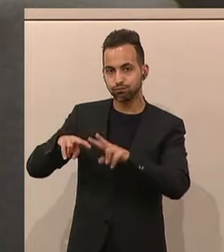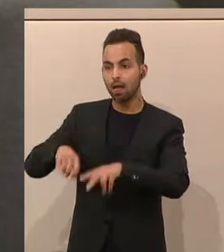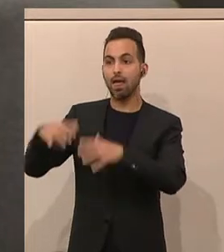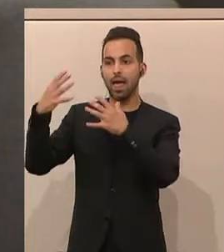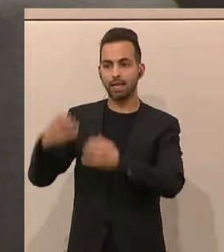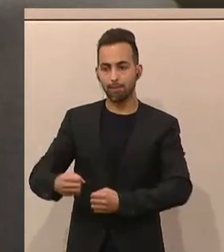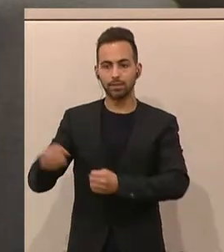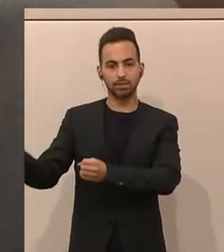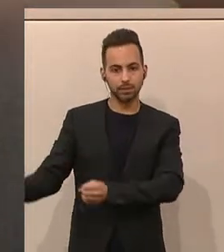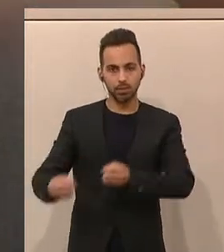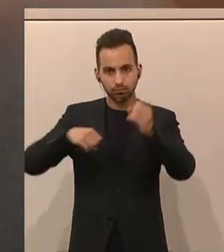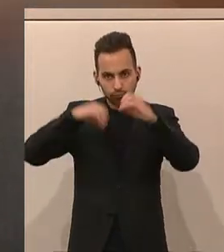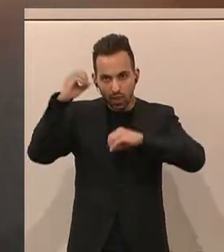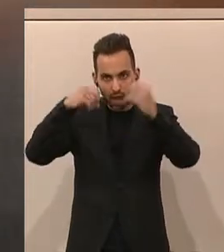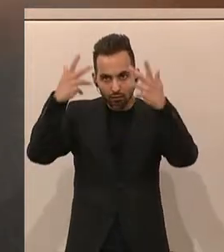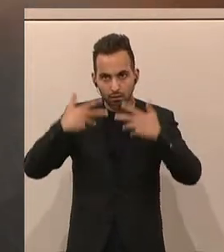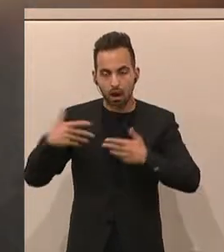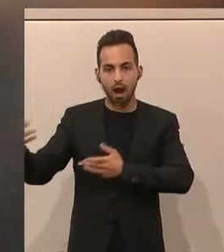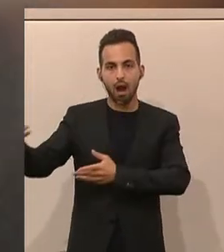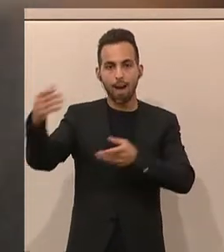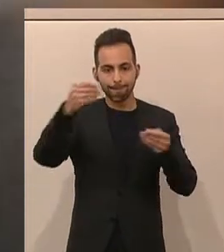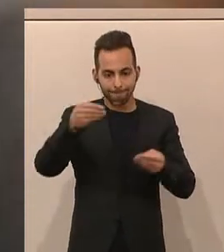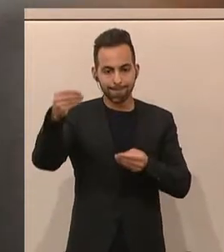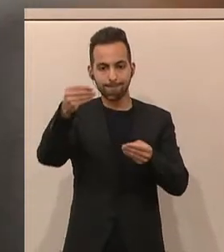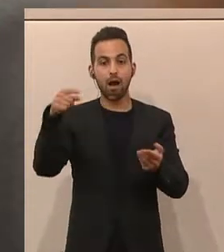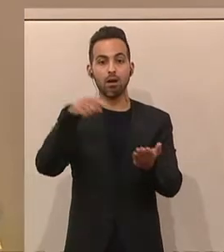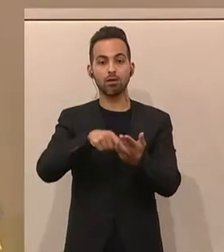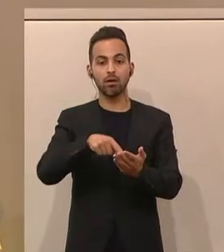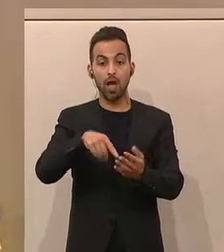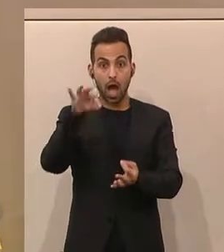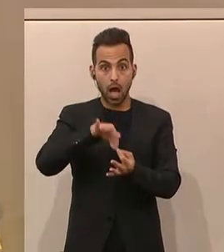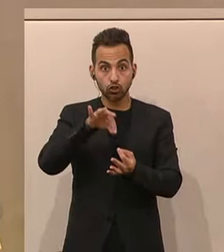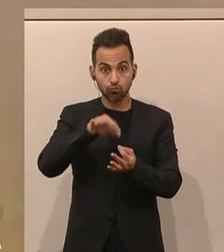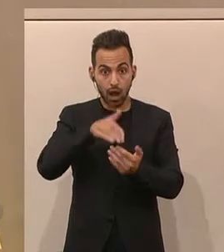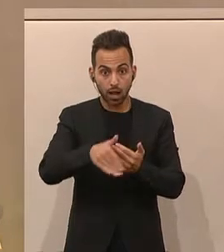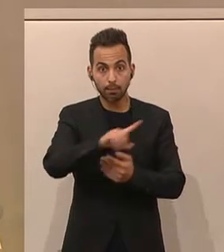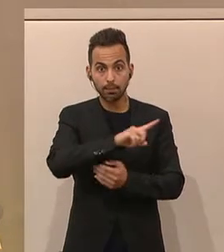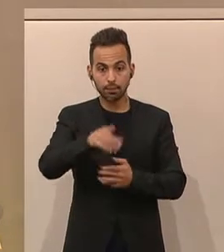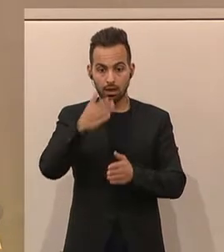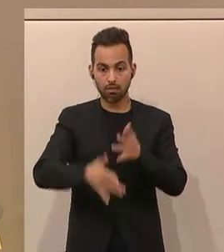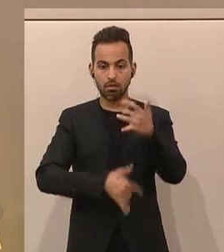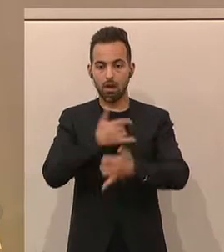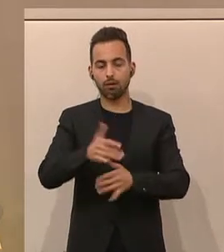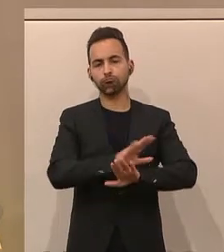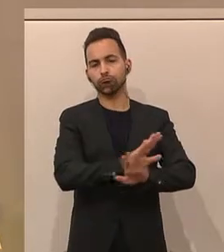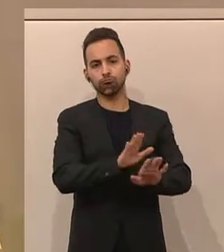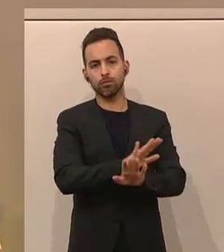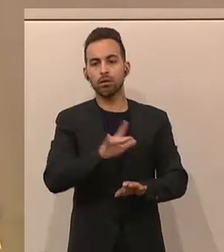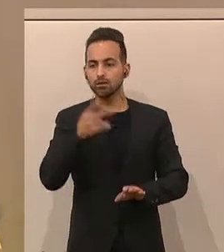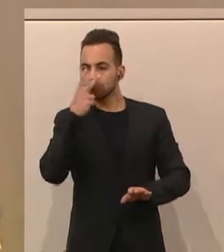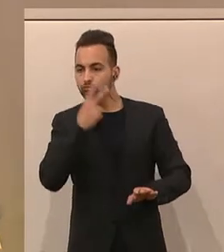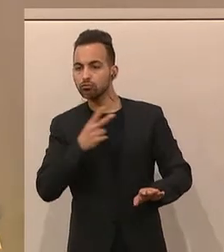einmal evaluiert. Statt einer Einsparung bis zum Ende dieses Jahres ist ein Mehraufwand von